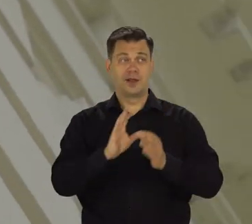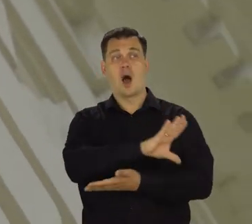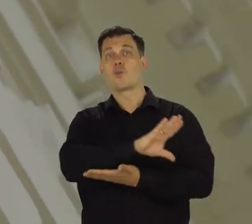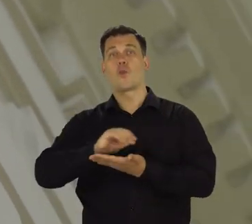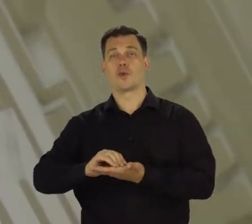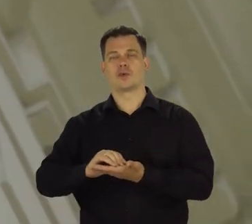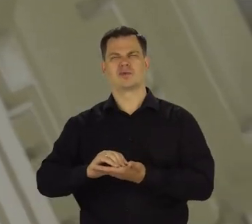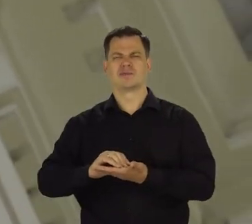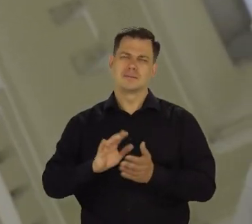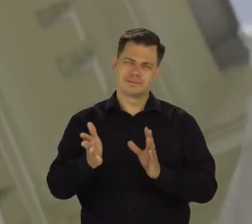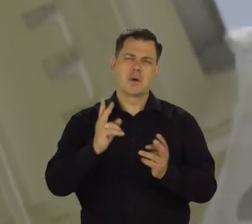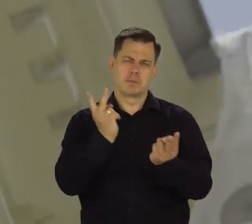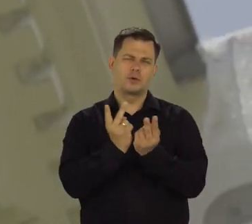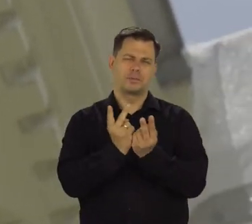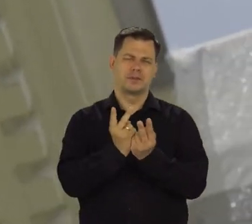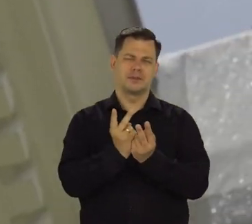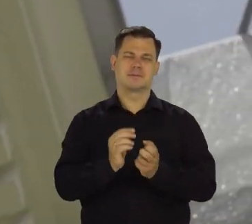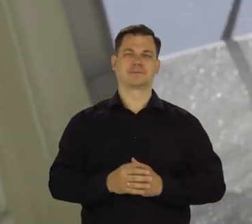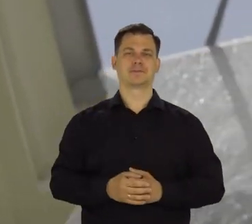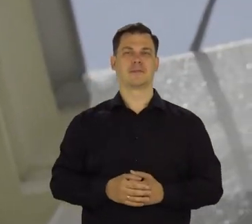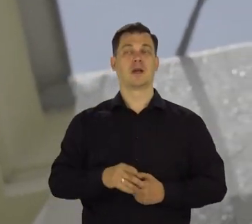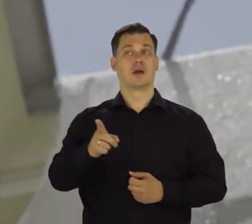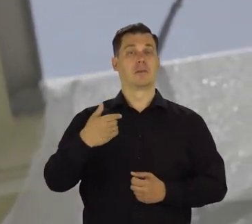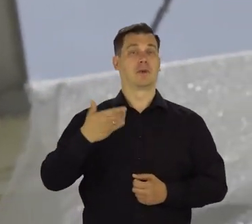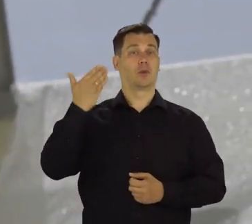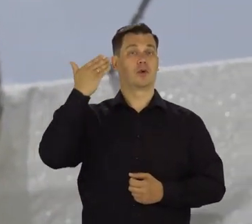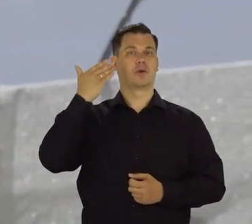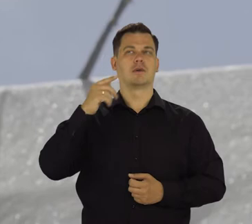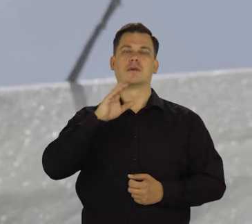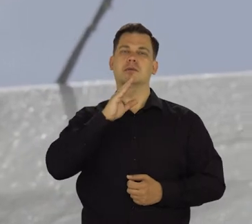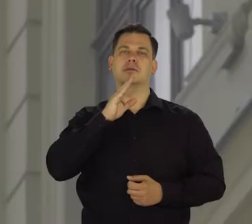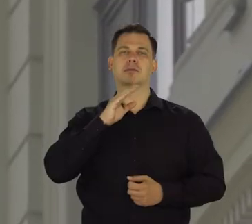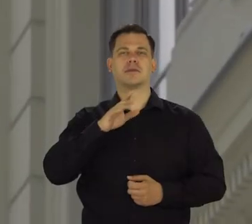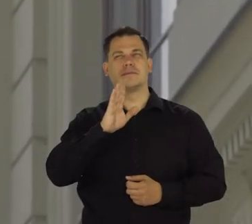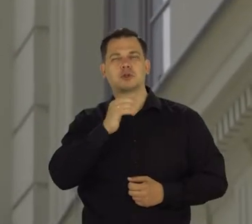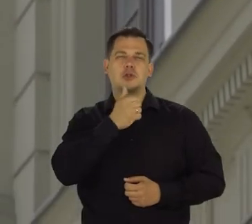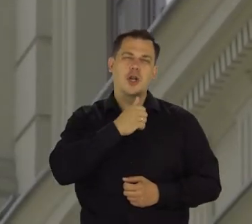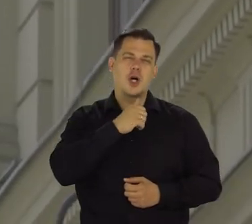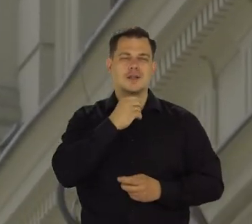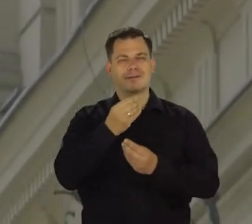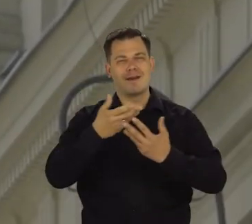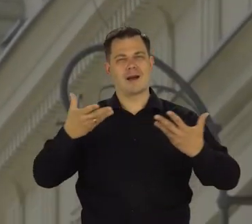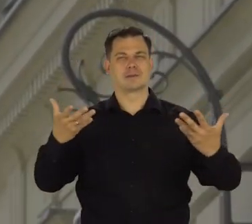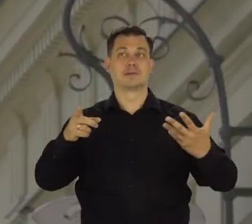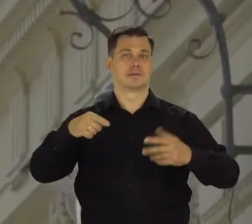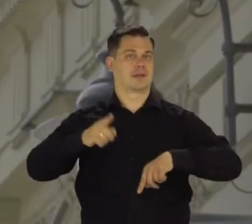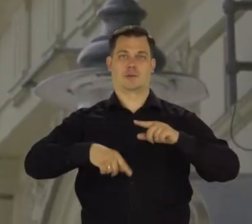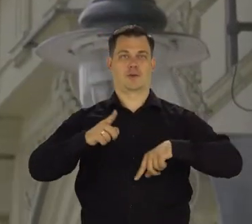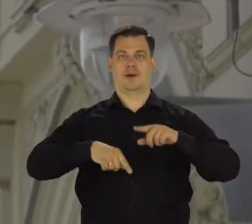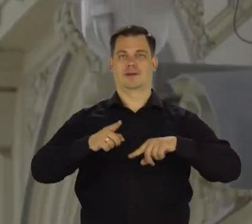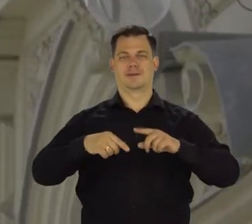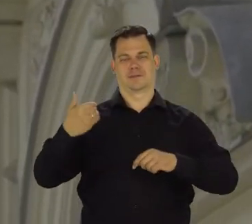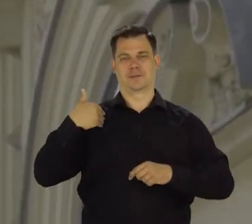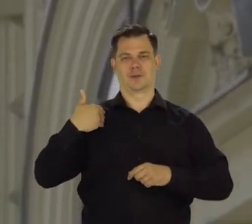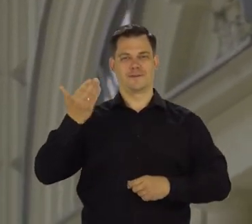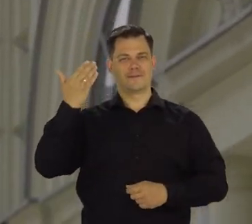dokładnie identyczna jak kolorystyka pierwotna, ale bardzo blisko do niej nawiązuje. Pierwotnie były to barwione tynki właśnie w takiej kolorystyce